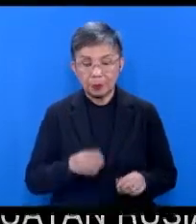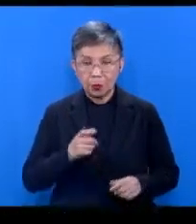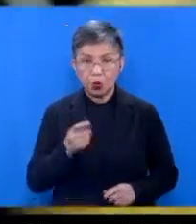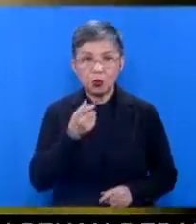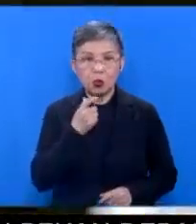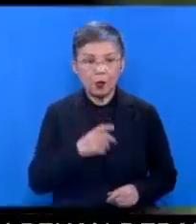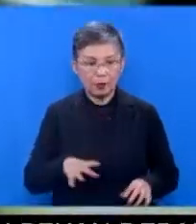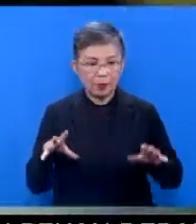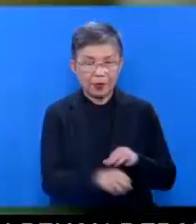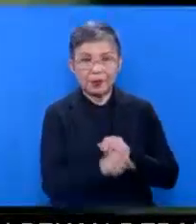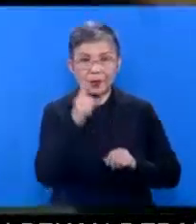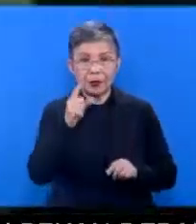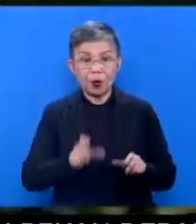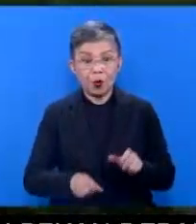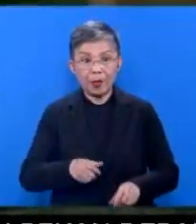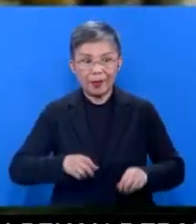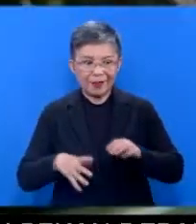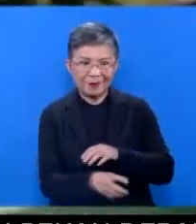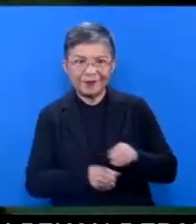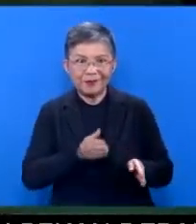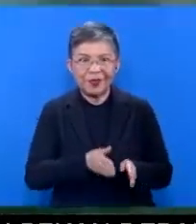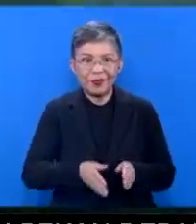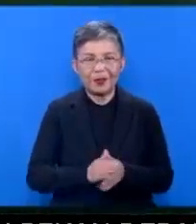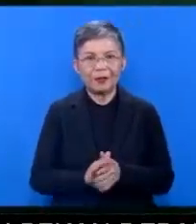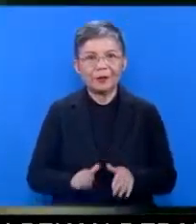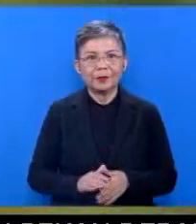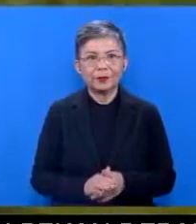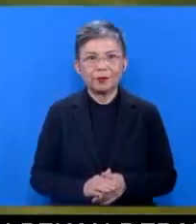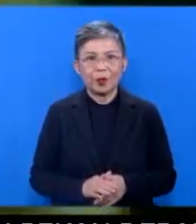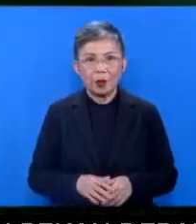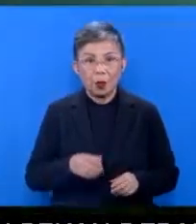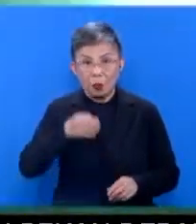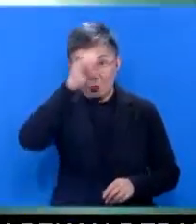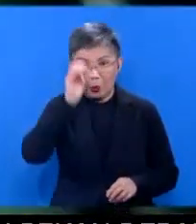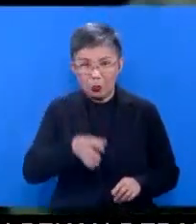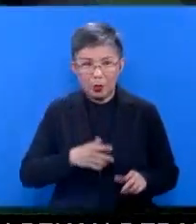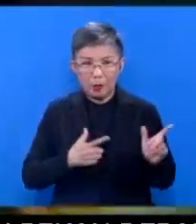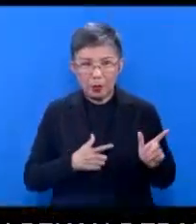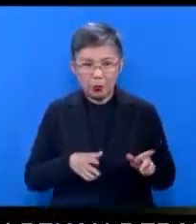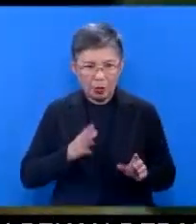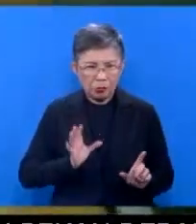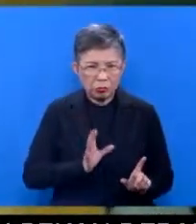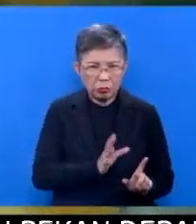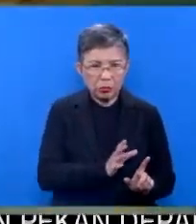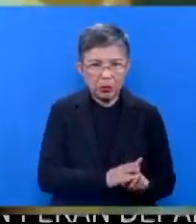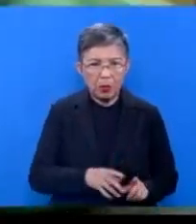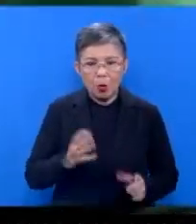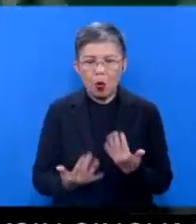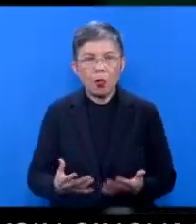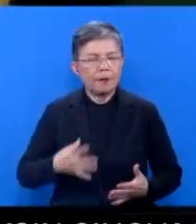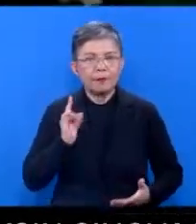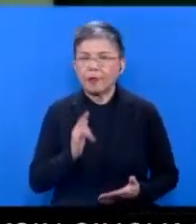pencurian sepeda motor berinisial YP. Meski sudah dikawal ketat oleh anggota TNI dan Polri, amarah warga